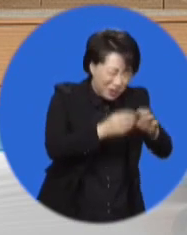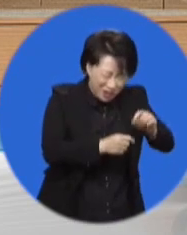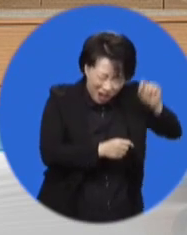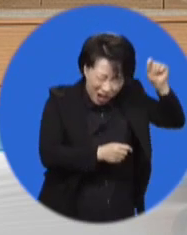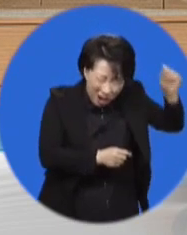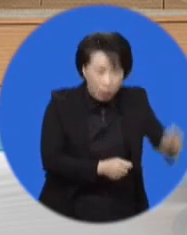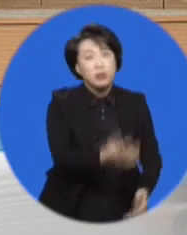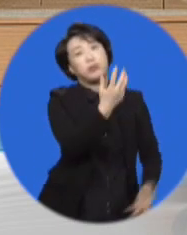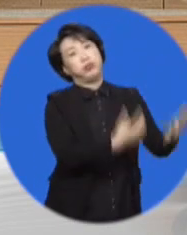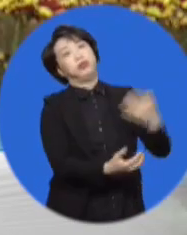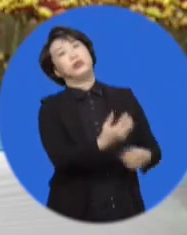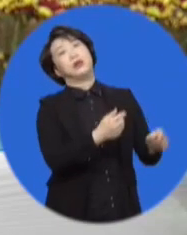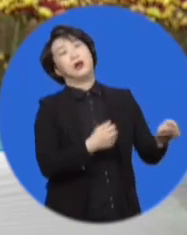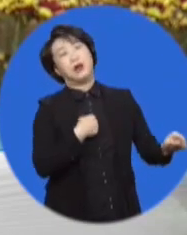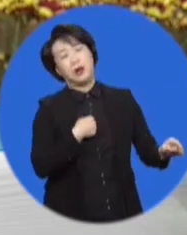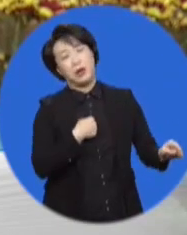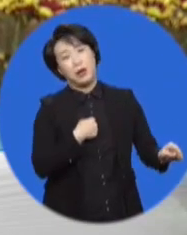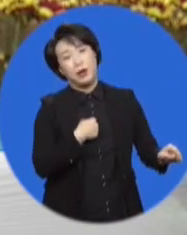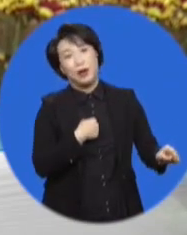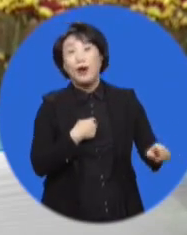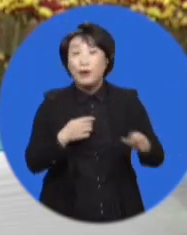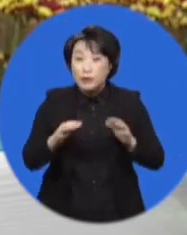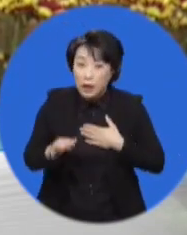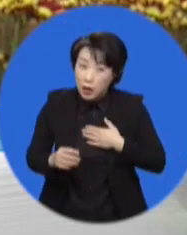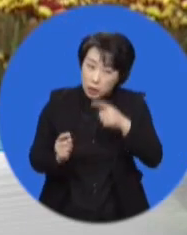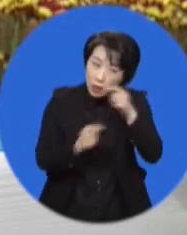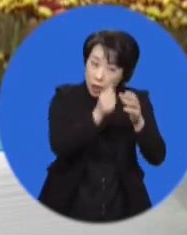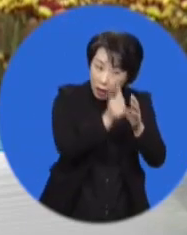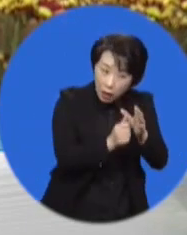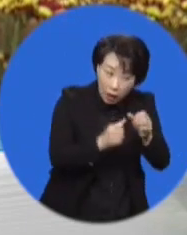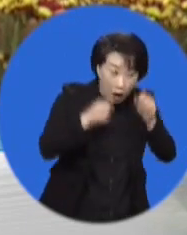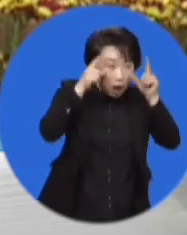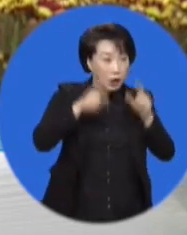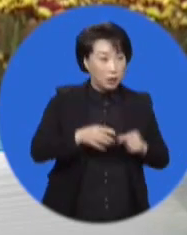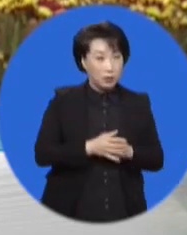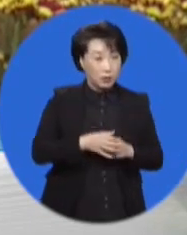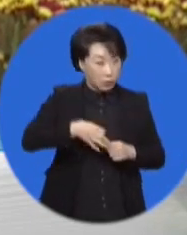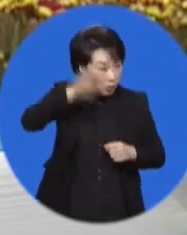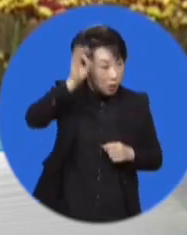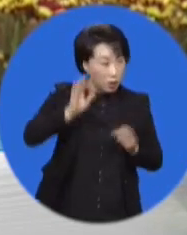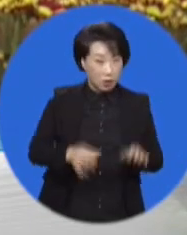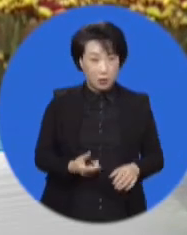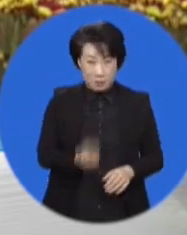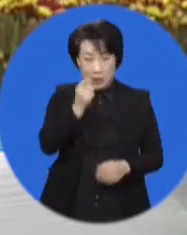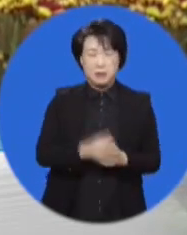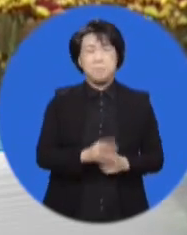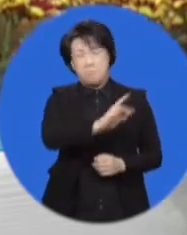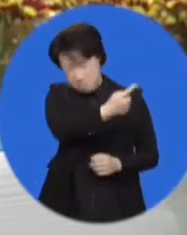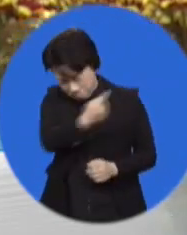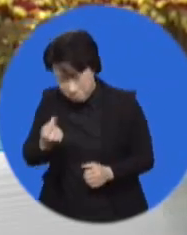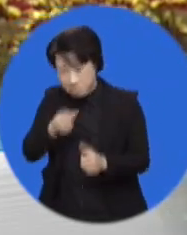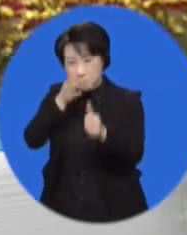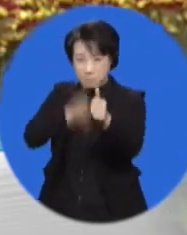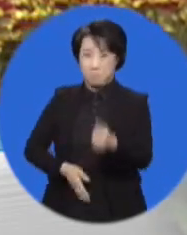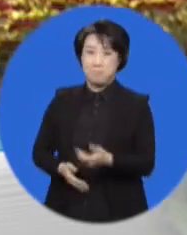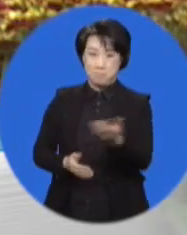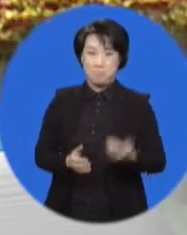깡통처럼 불탄다 이 말이오. 여러분, 내가 타락을 깨닫고 빨리 미치도록 돌아와라